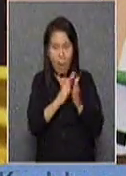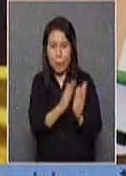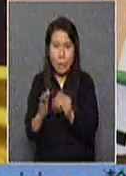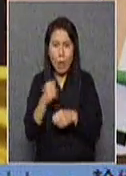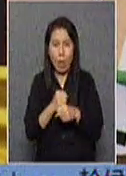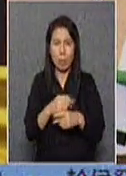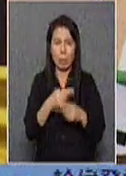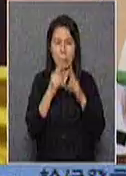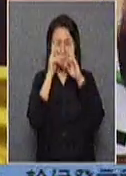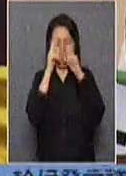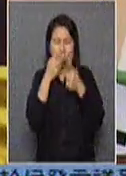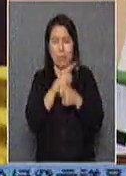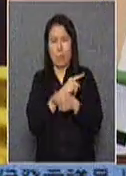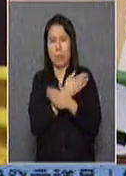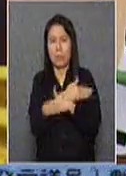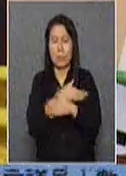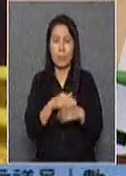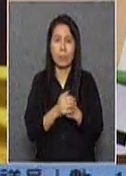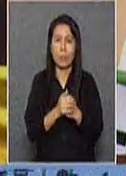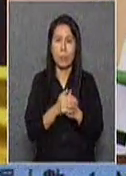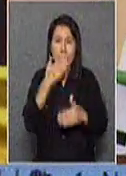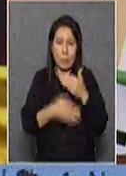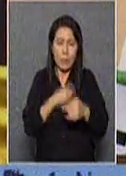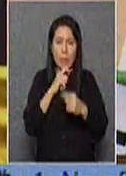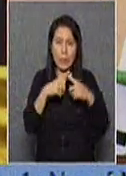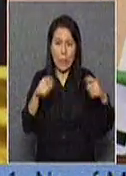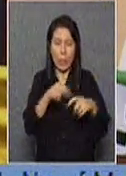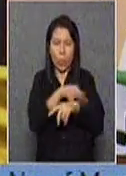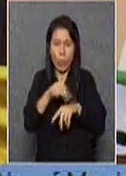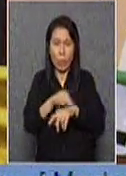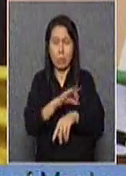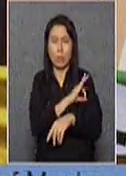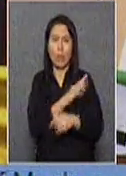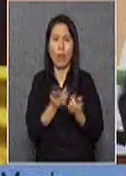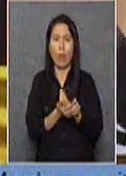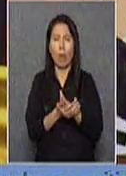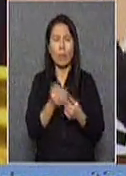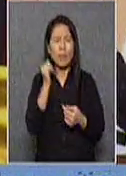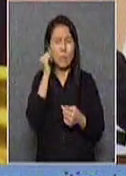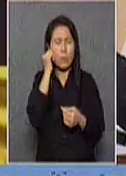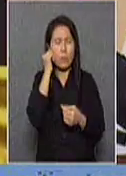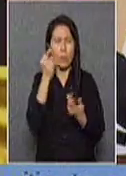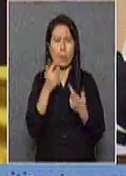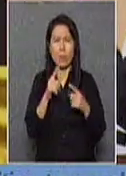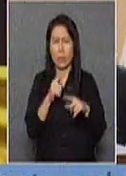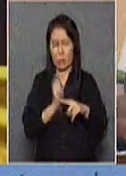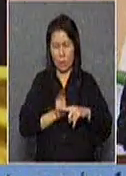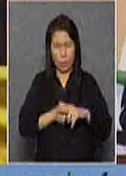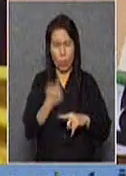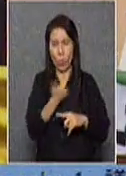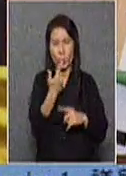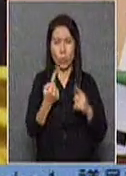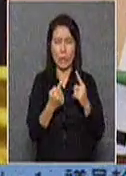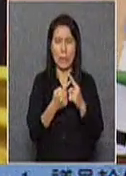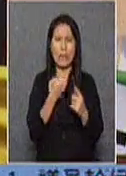去。即係進行城規的規劃的話咧，你必然引起滿城風雨，必然引